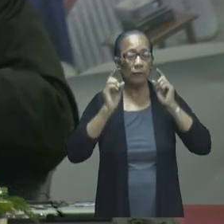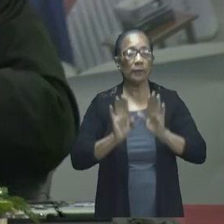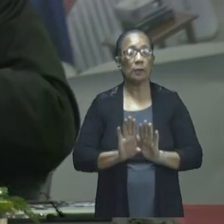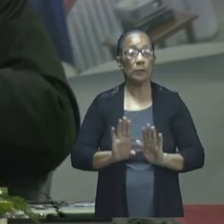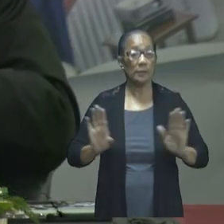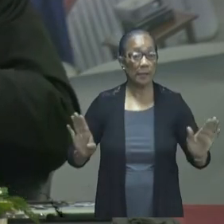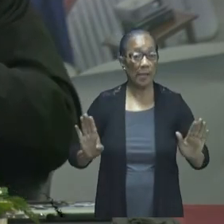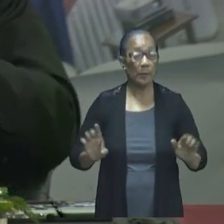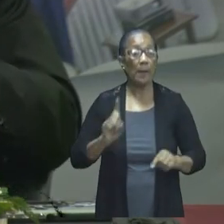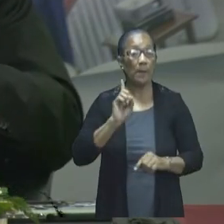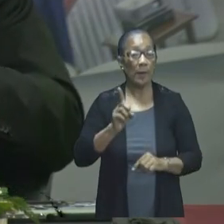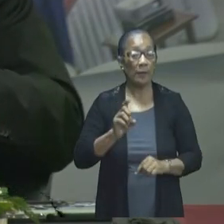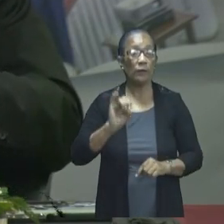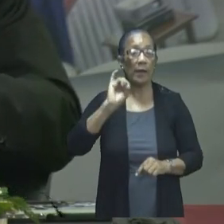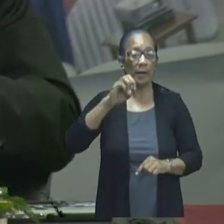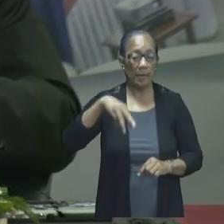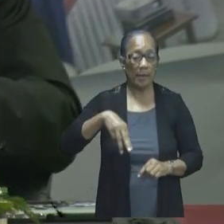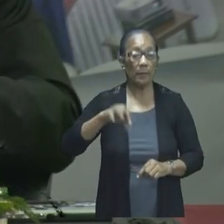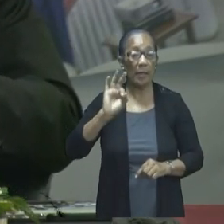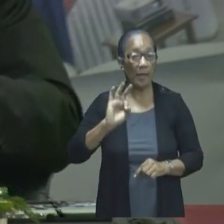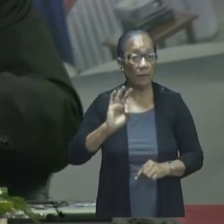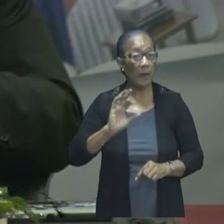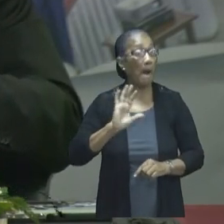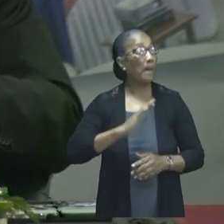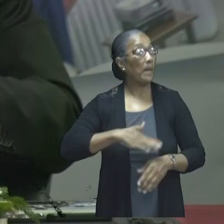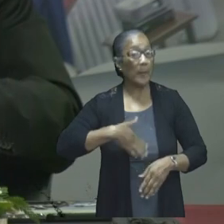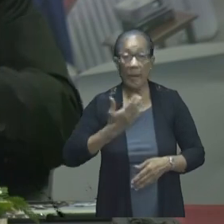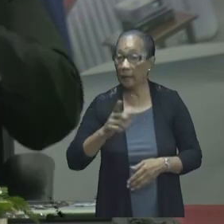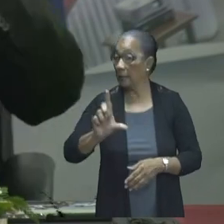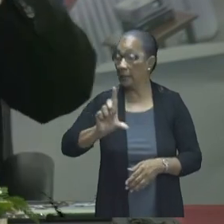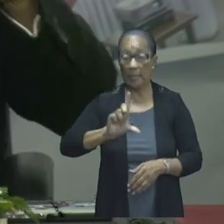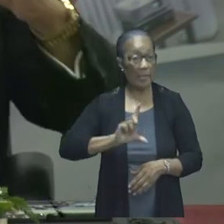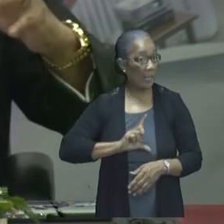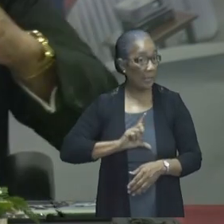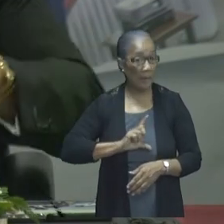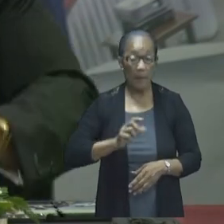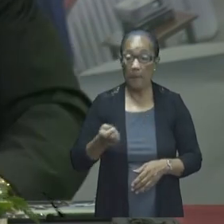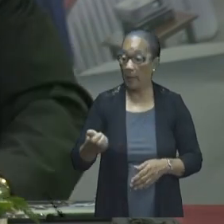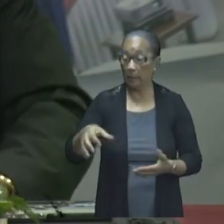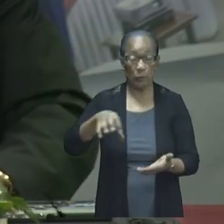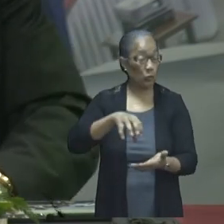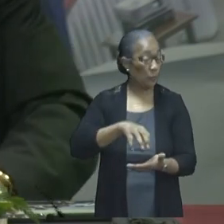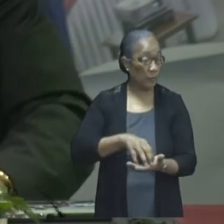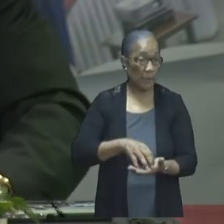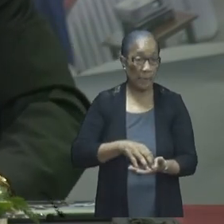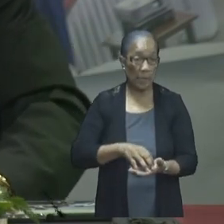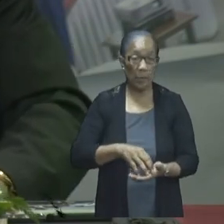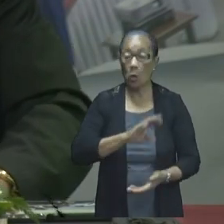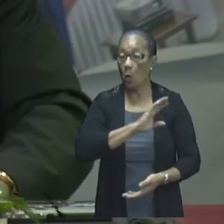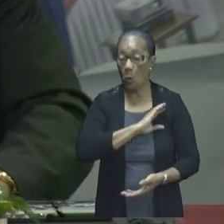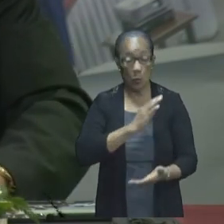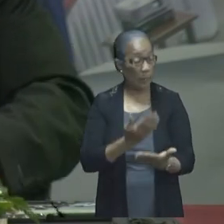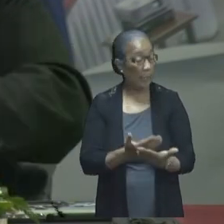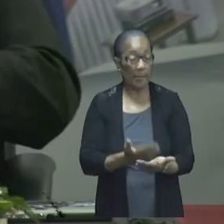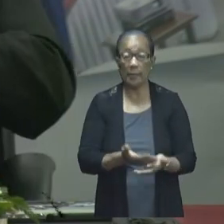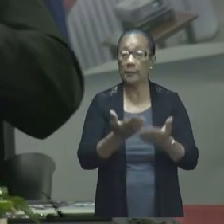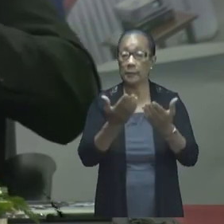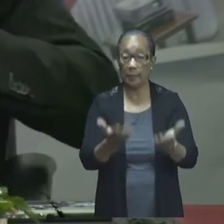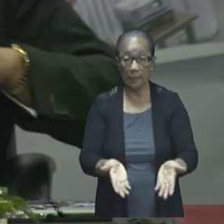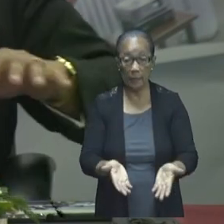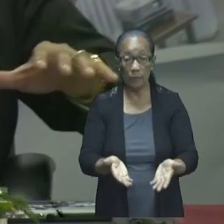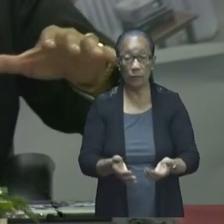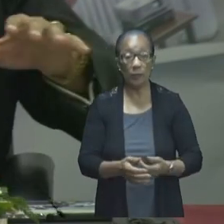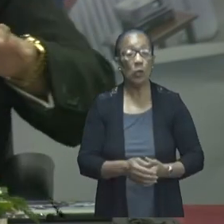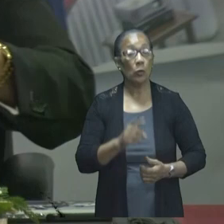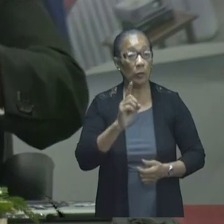subsidiëren we mogen we aan je mag niet lenen we mogen we i'm er geen garantie meer geven dus wil je zoek naar